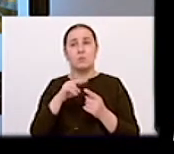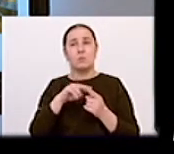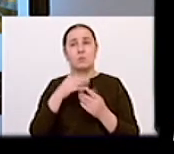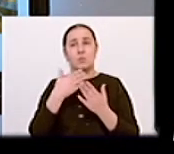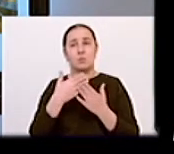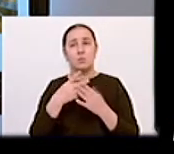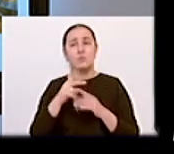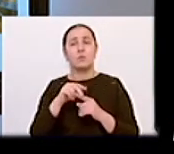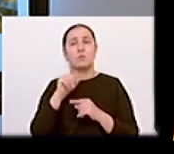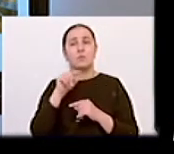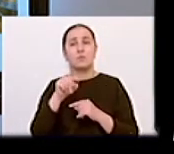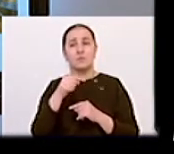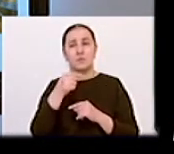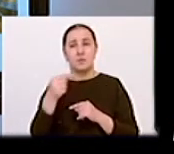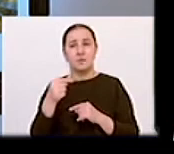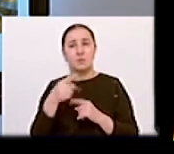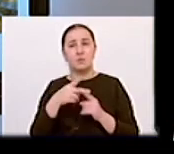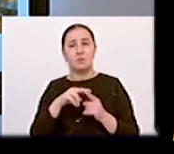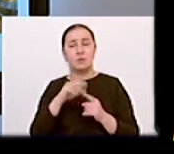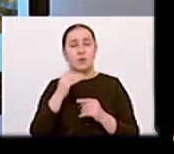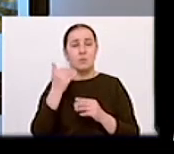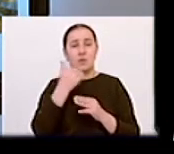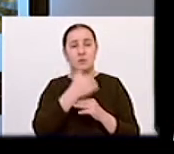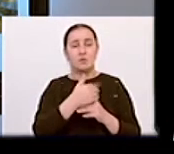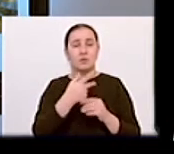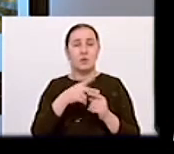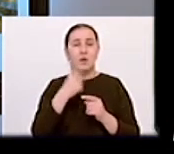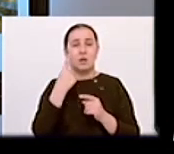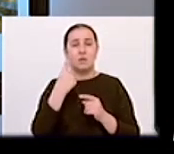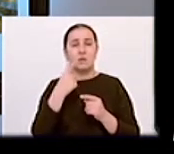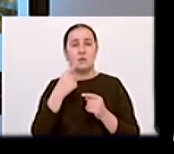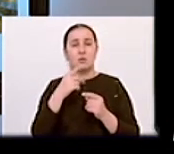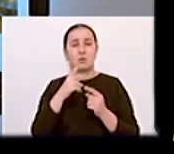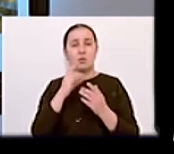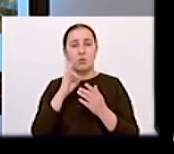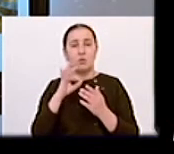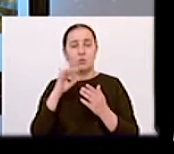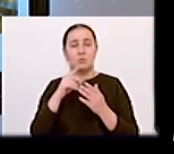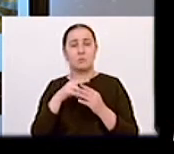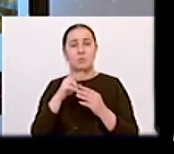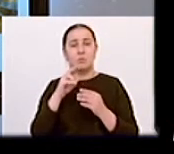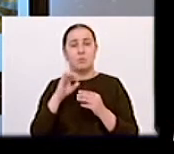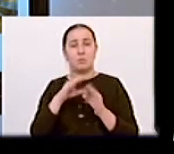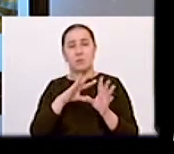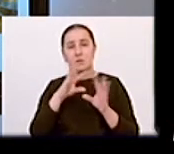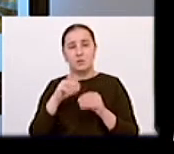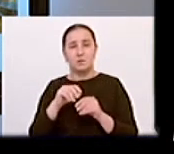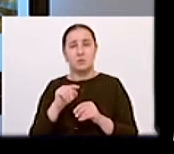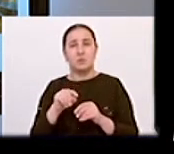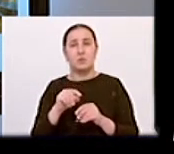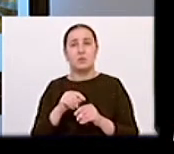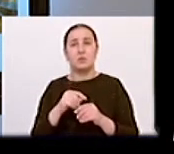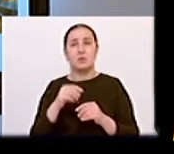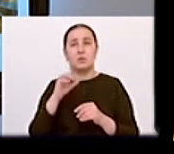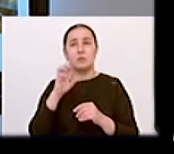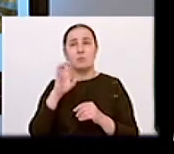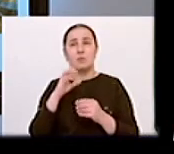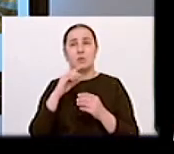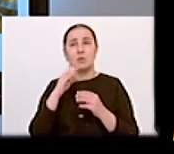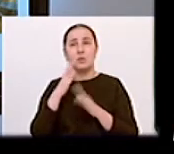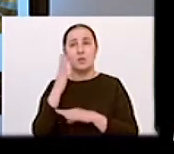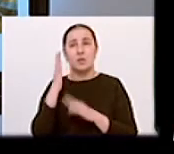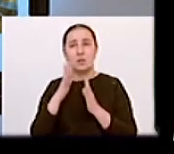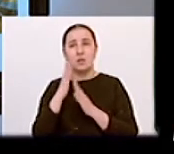Обобщающее слово, тире, а впереди шли однородные члены, которые мы перечисляли. деревья,